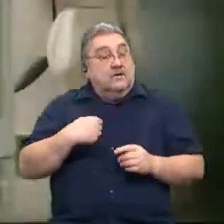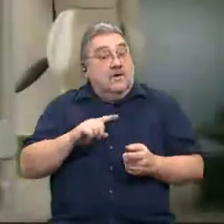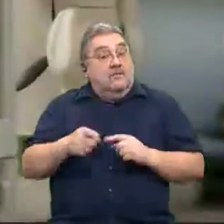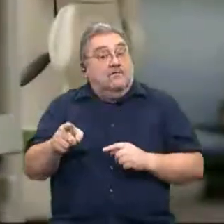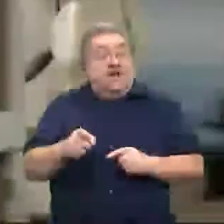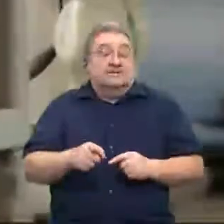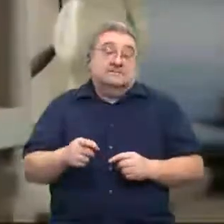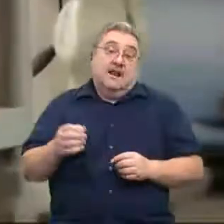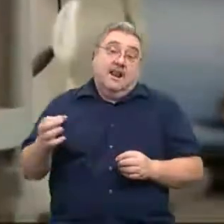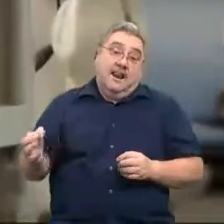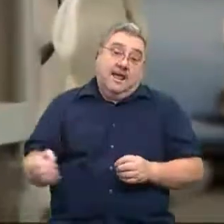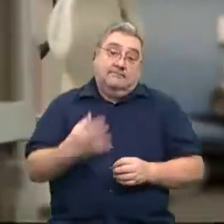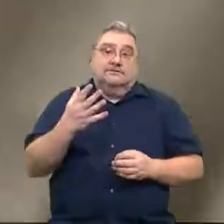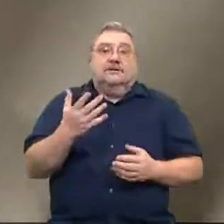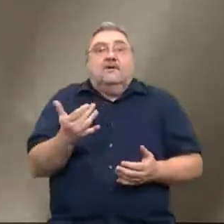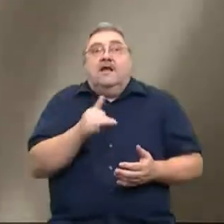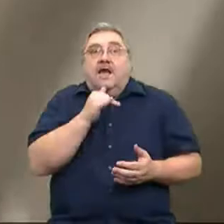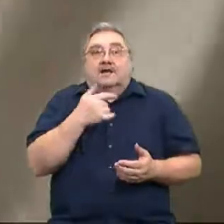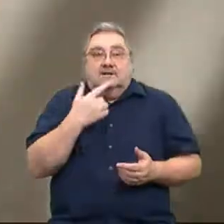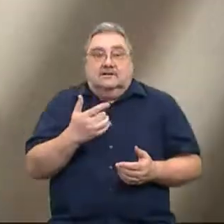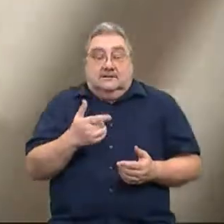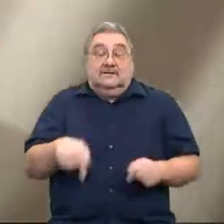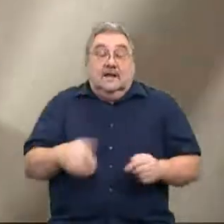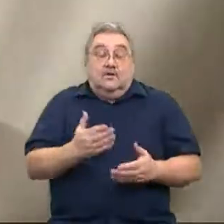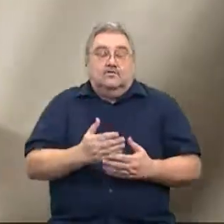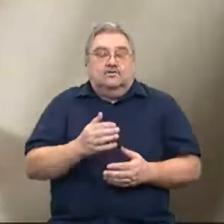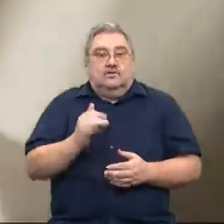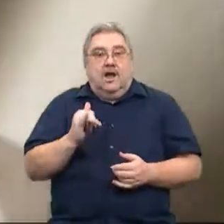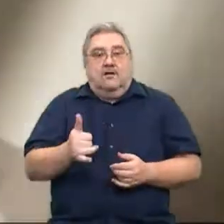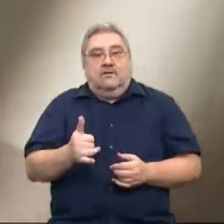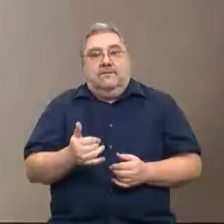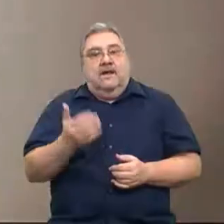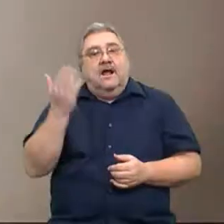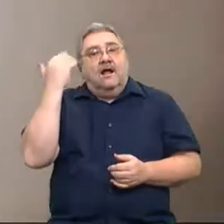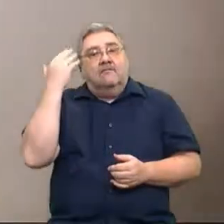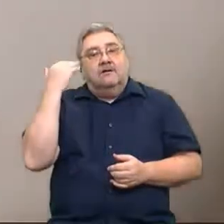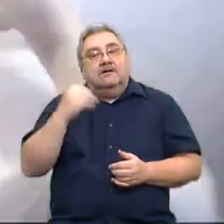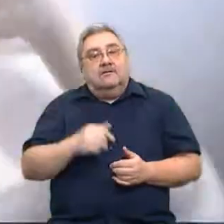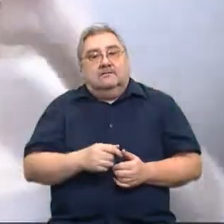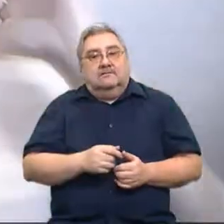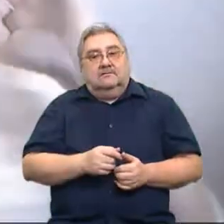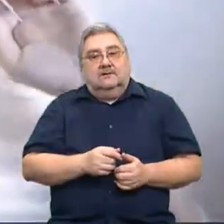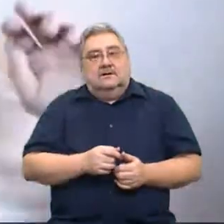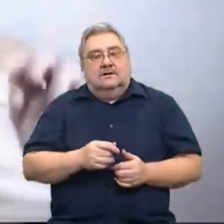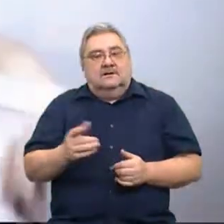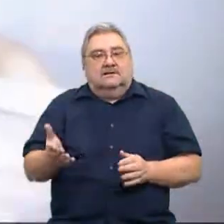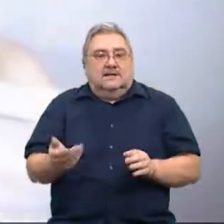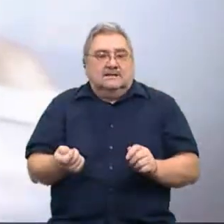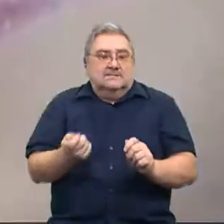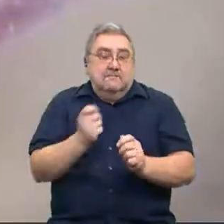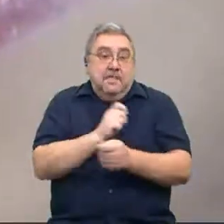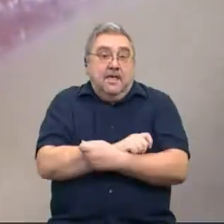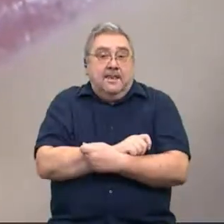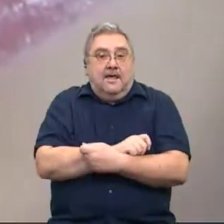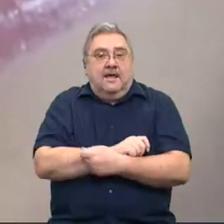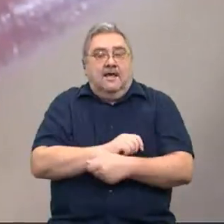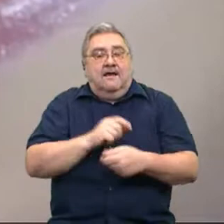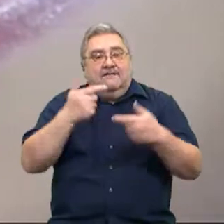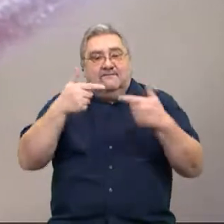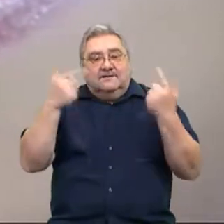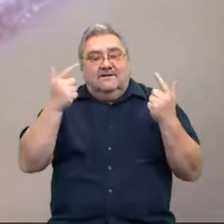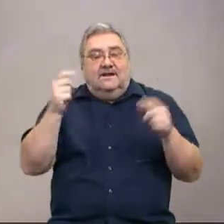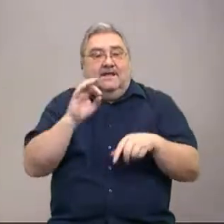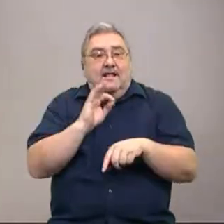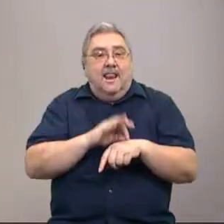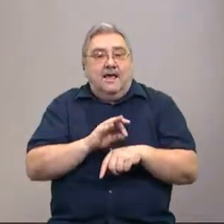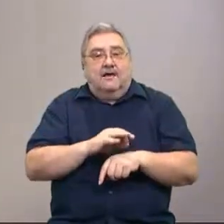rychlejší cesta, nebo jak byste to vlastně pojmenoval? Teď už jo, ale byl to takový ten přerod, kdy vysvětlí